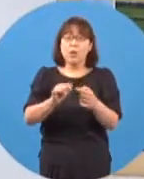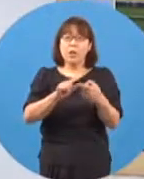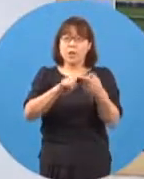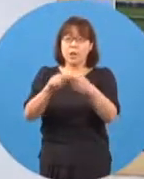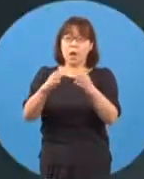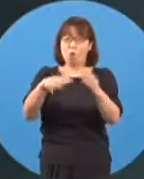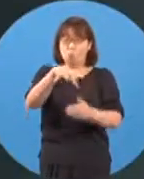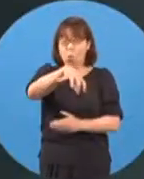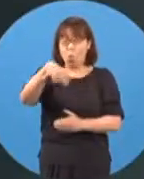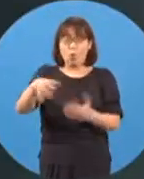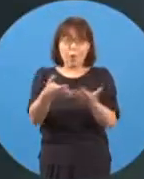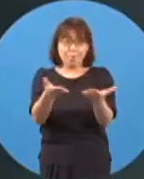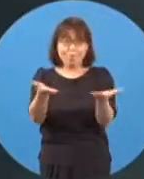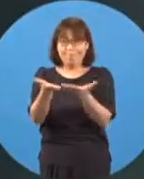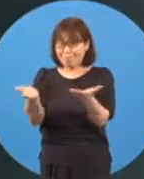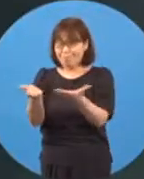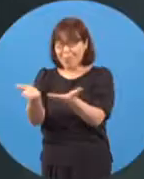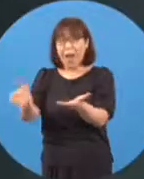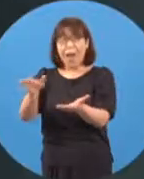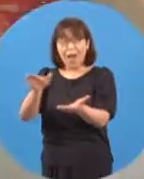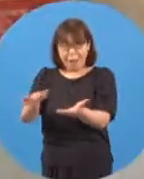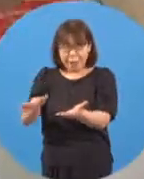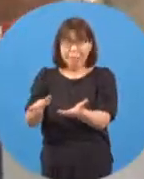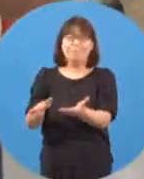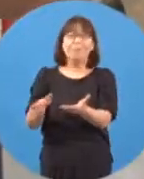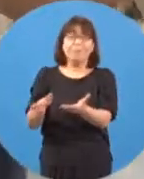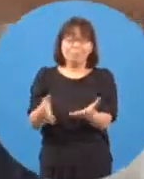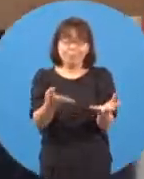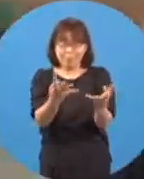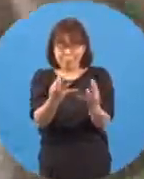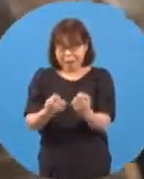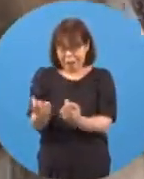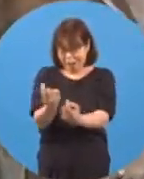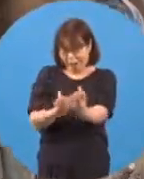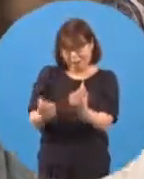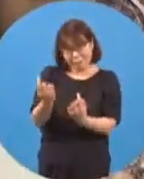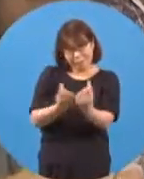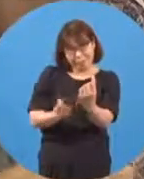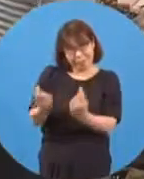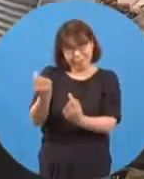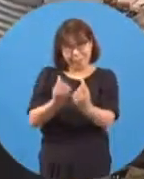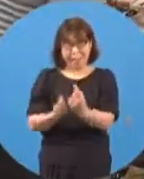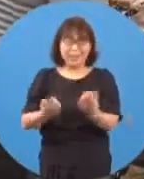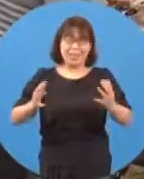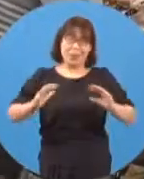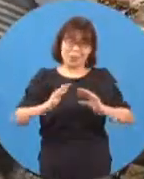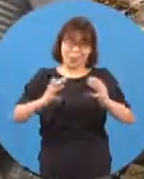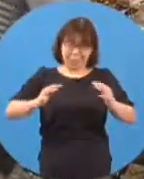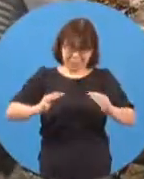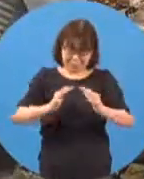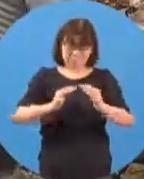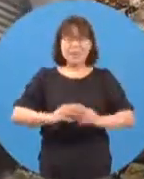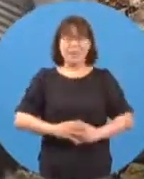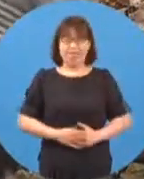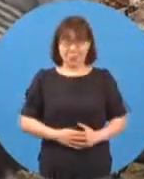特産品や工芸品などの展示即売も行われ、会場は大勢の来場者でにぎわいました。